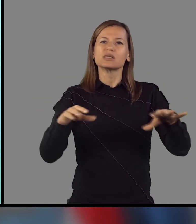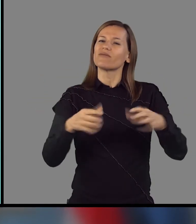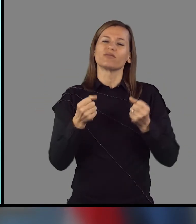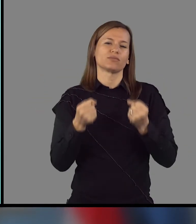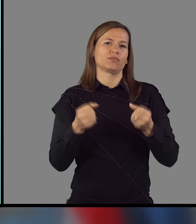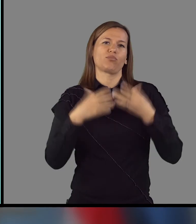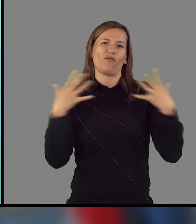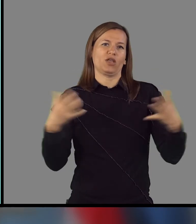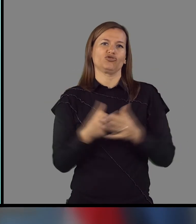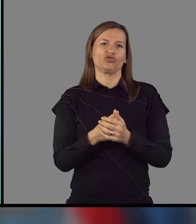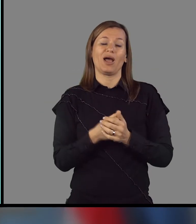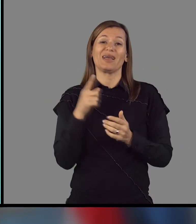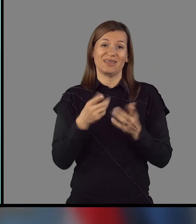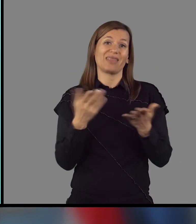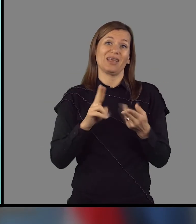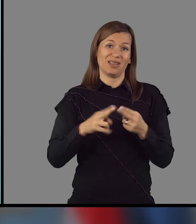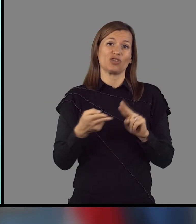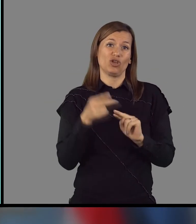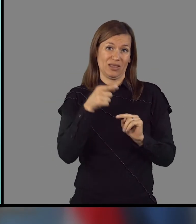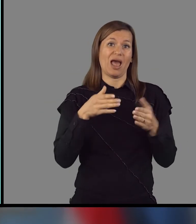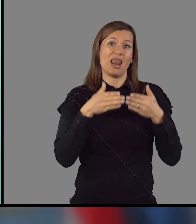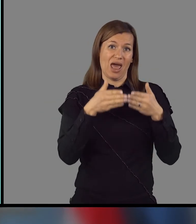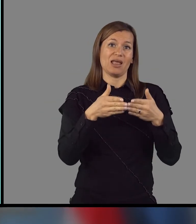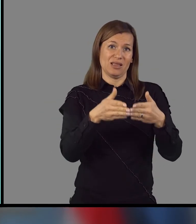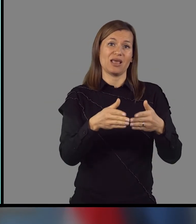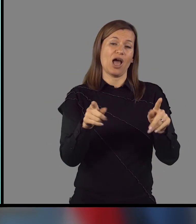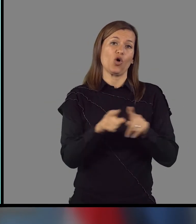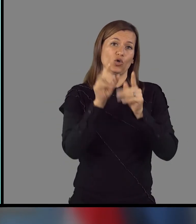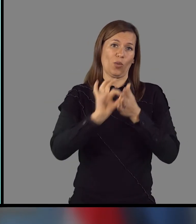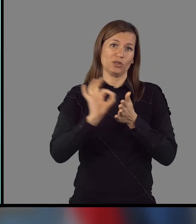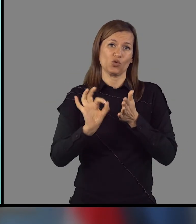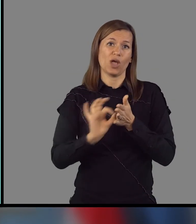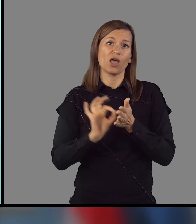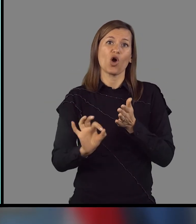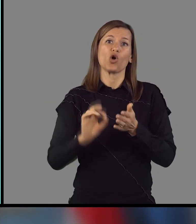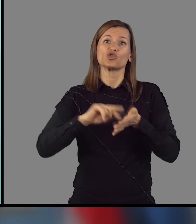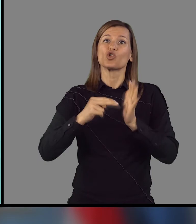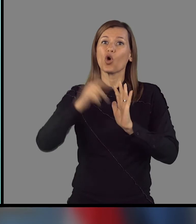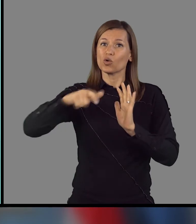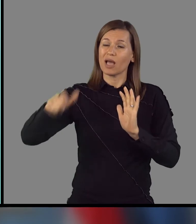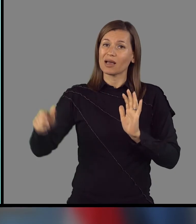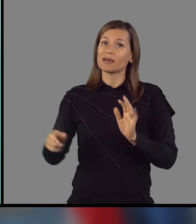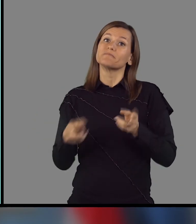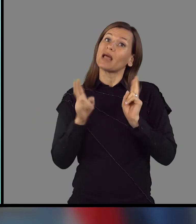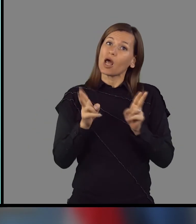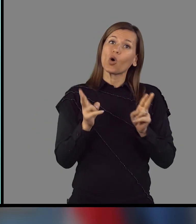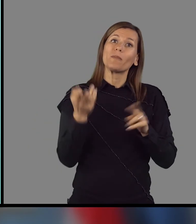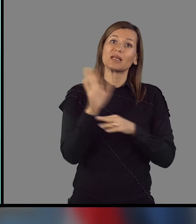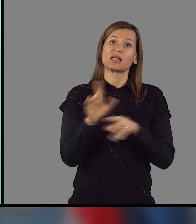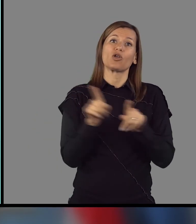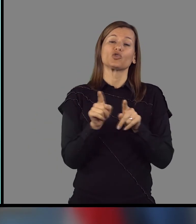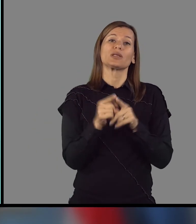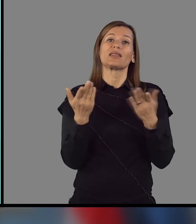z aerosolom, močno poveča. In na nek način je ta ladja, kot zdaj pač opisujejo